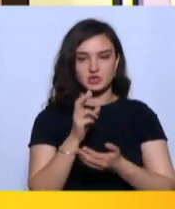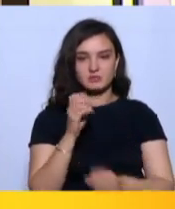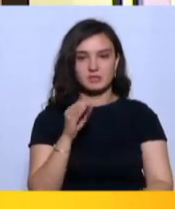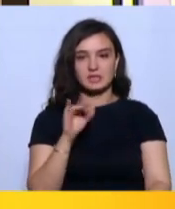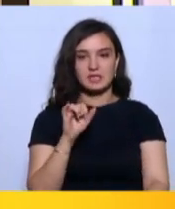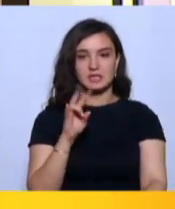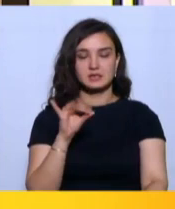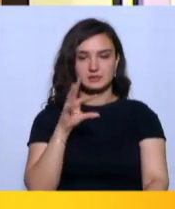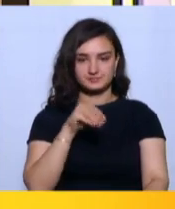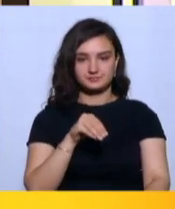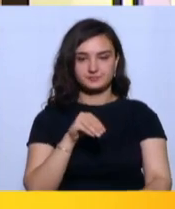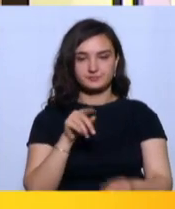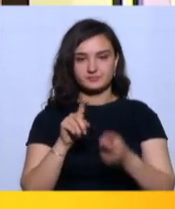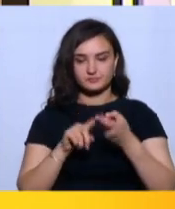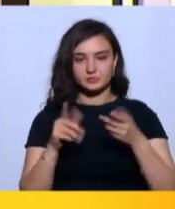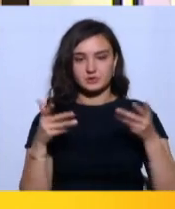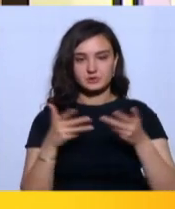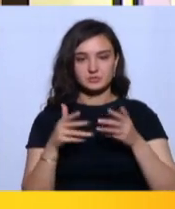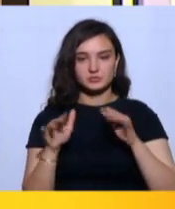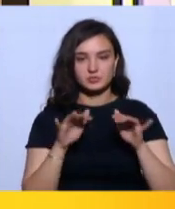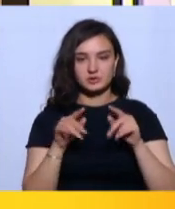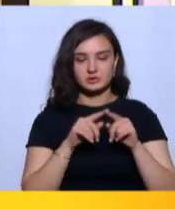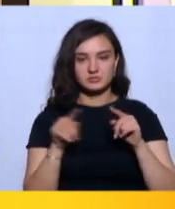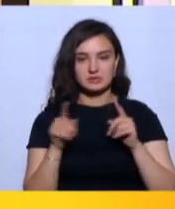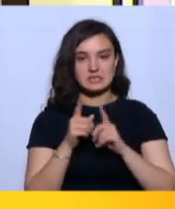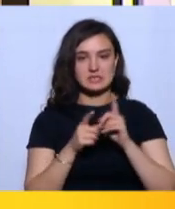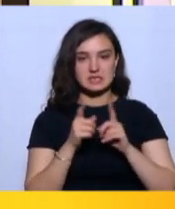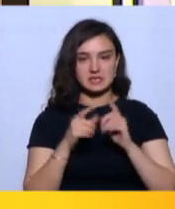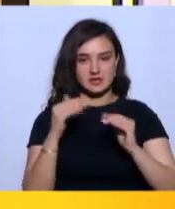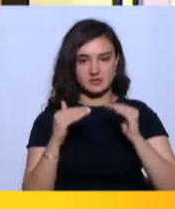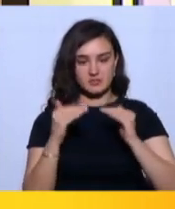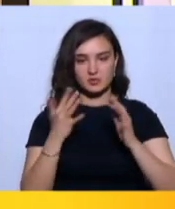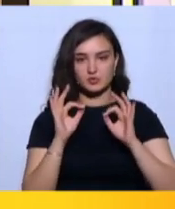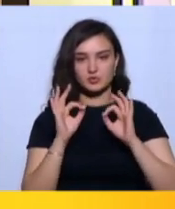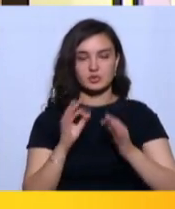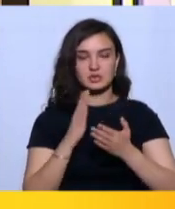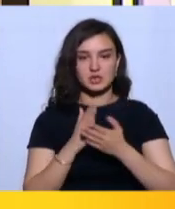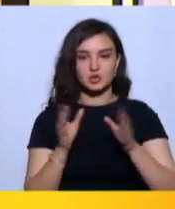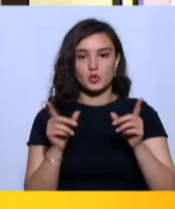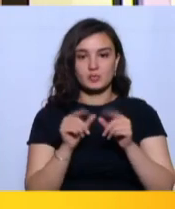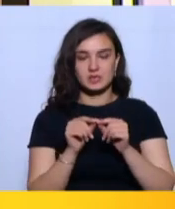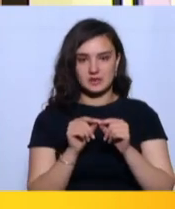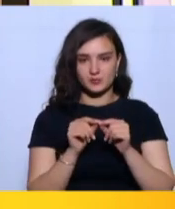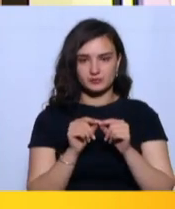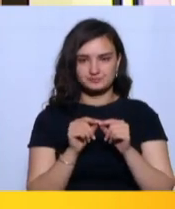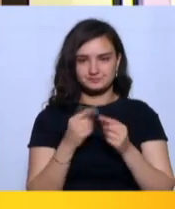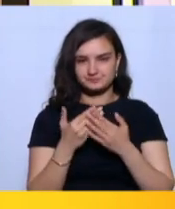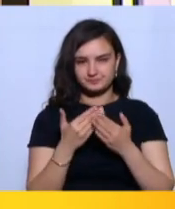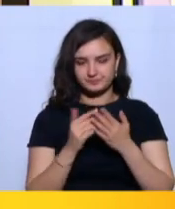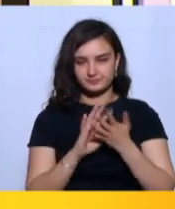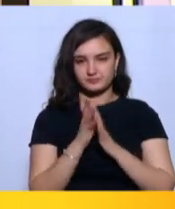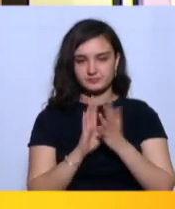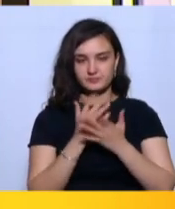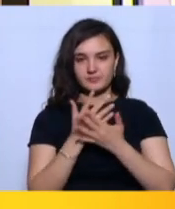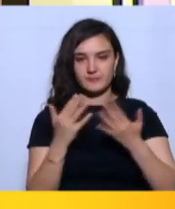ბეტაინის შემცველობა, განსაზღვრავს იმას, რომ ანთებითი პროცესები წესრიგდება, თუ სწორად არის კომბინირებული, მაგალითად